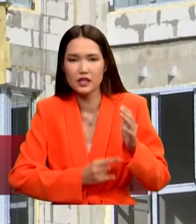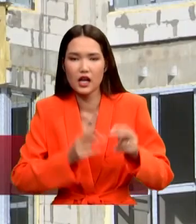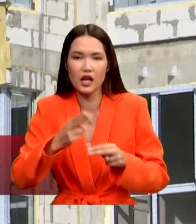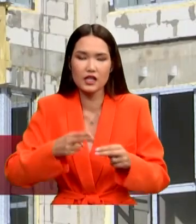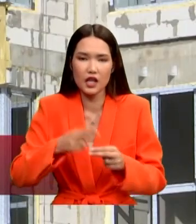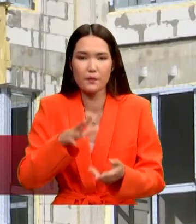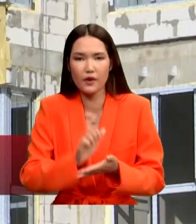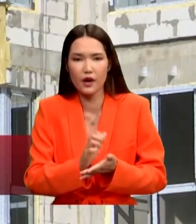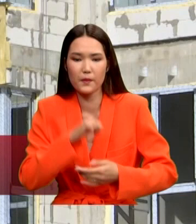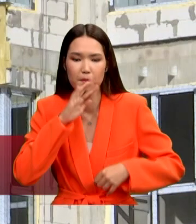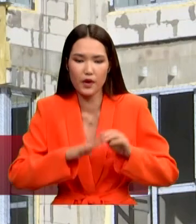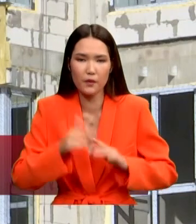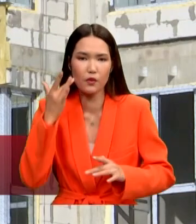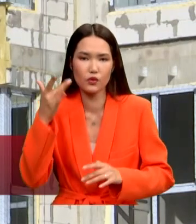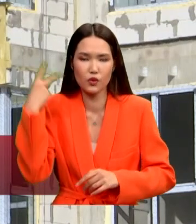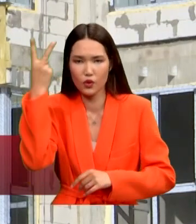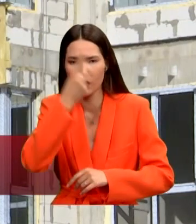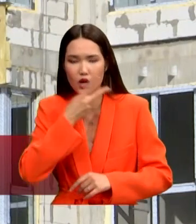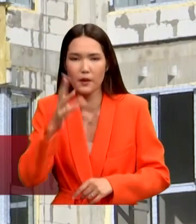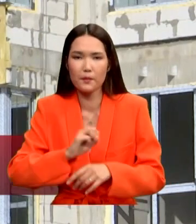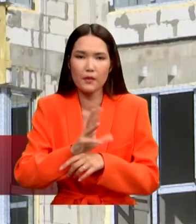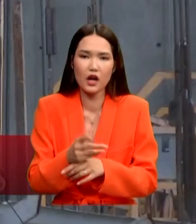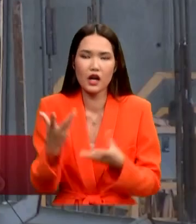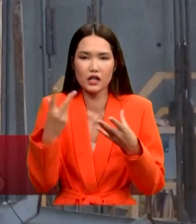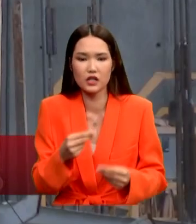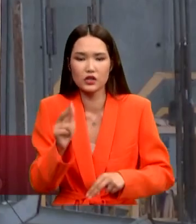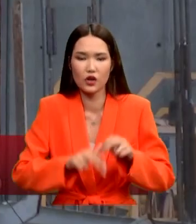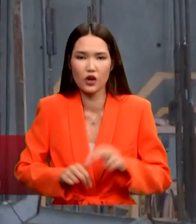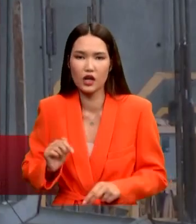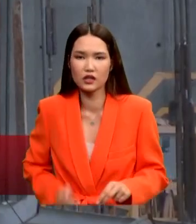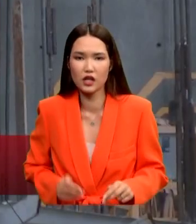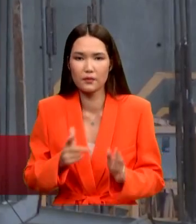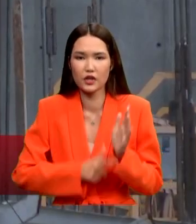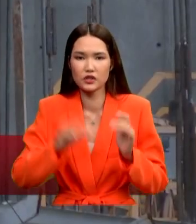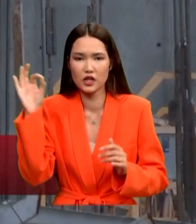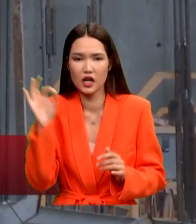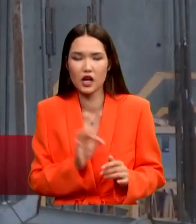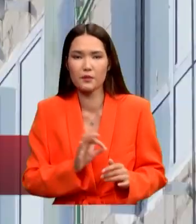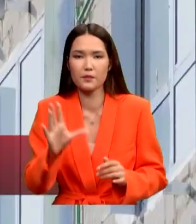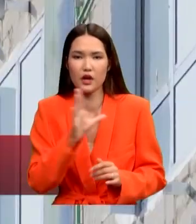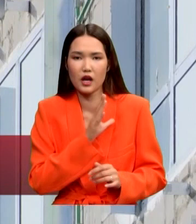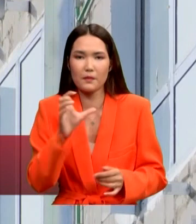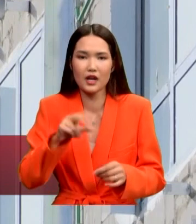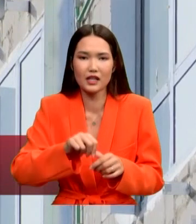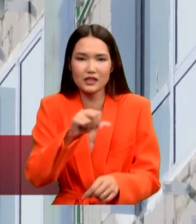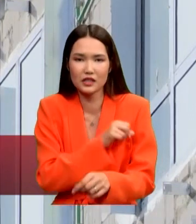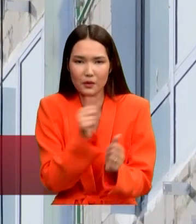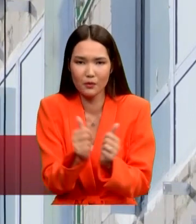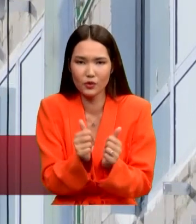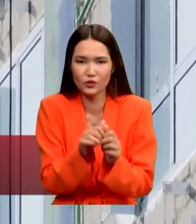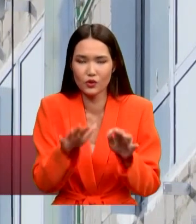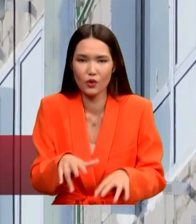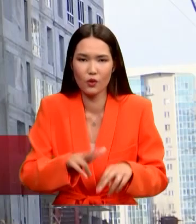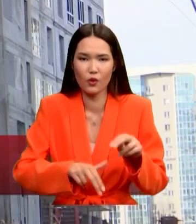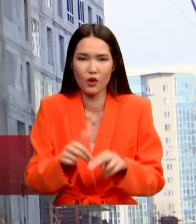жүрген маманның айтуынша, соңғы 2 жылда тенденция өзгерген. Құрылыс компанияларының 70% әйнекті тек 10 сантиметрге ғана ашатын қорғау